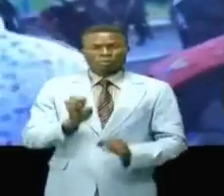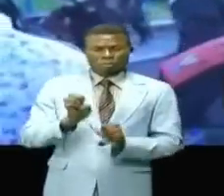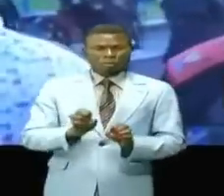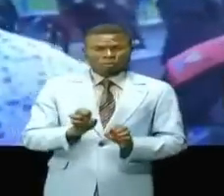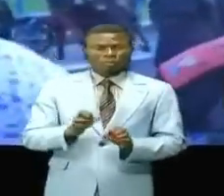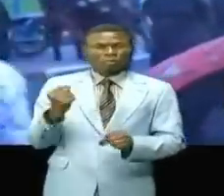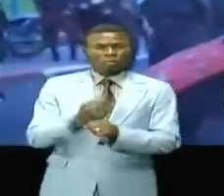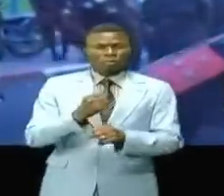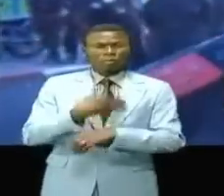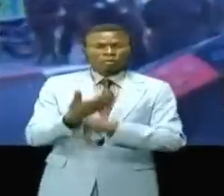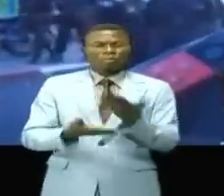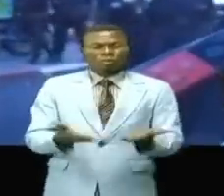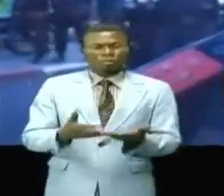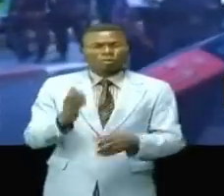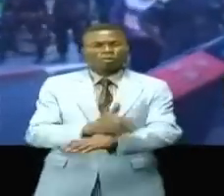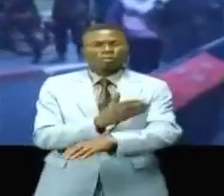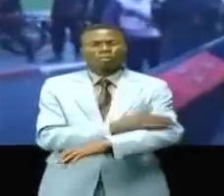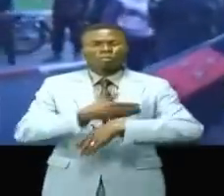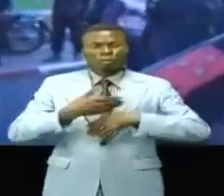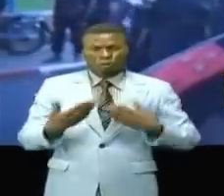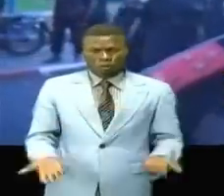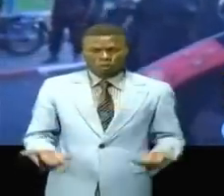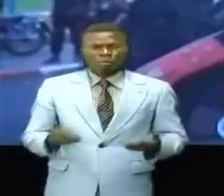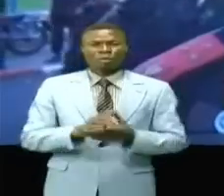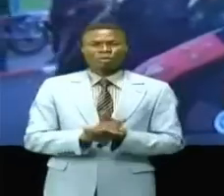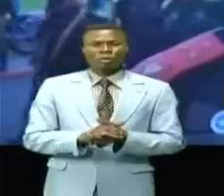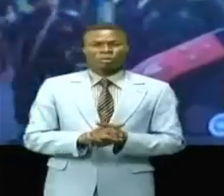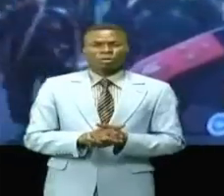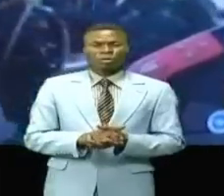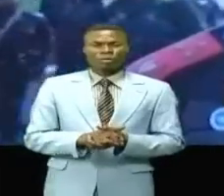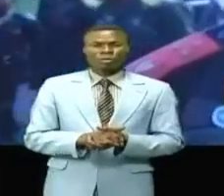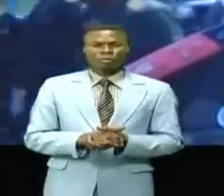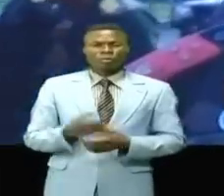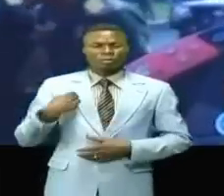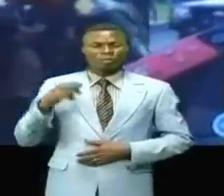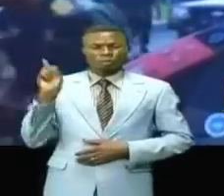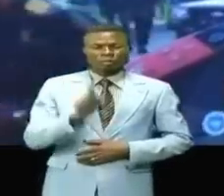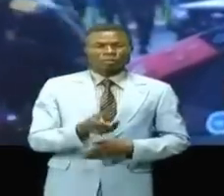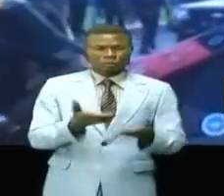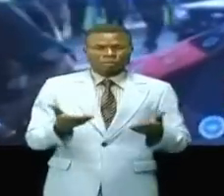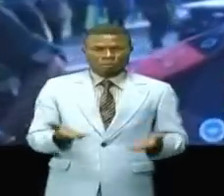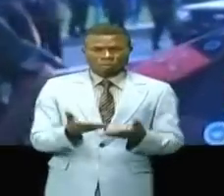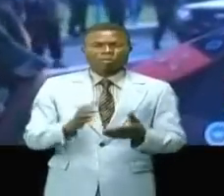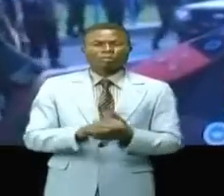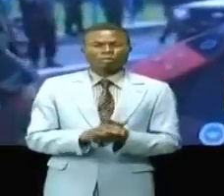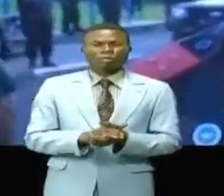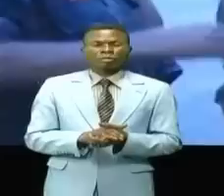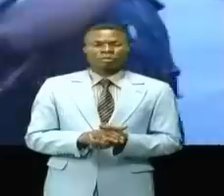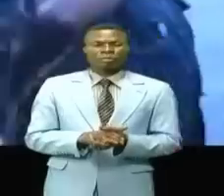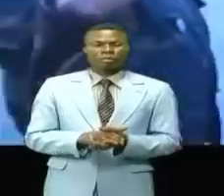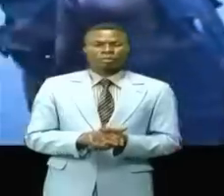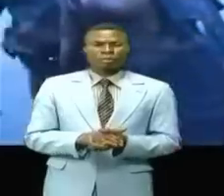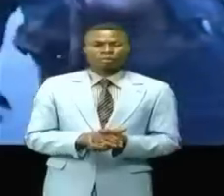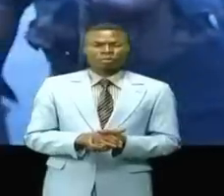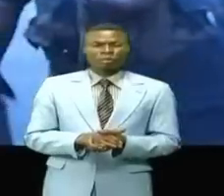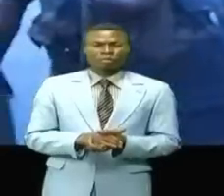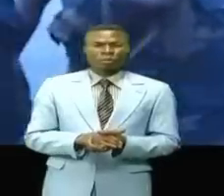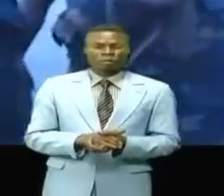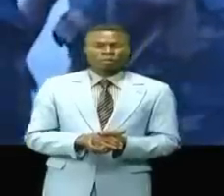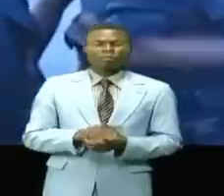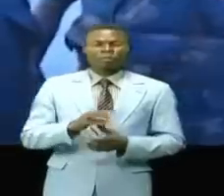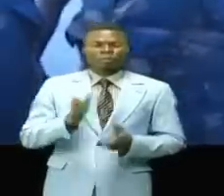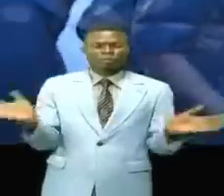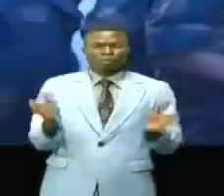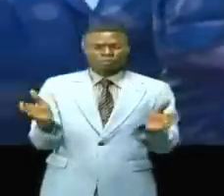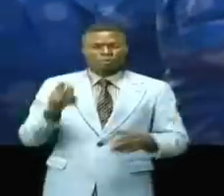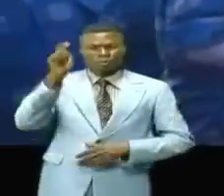des opérations conjointes du UPDF, FARDC à Béni, donc dans le Grand Nord. Réarmement moral des hommes